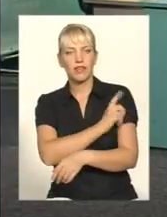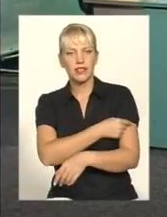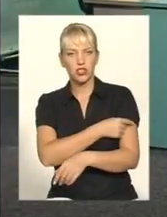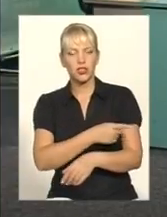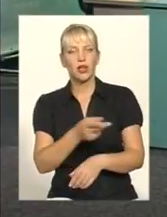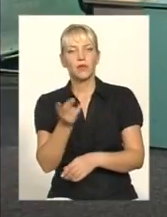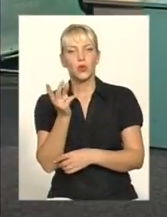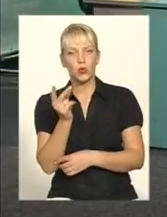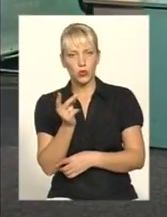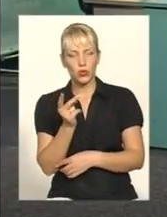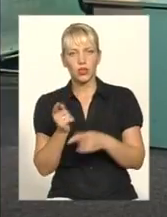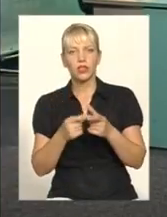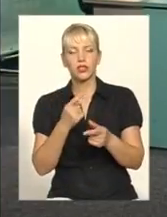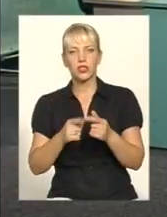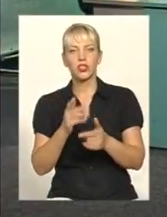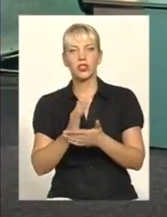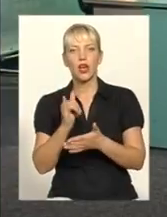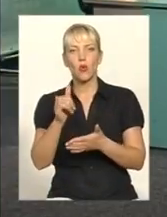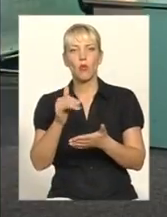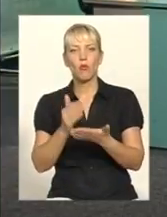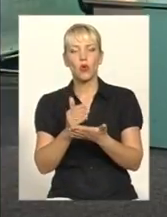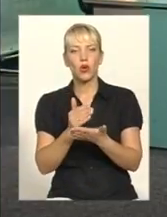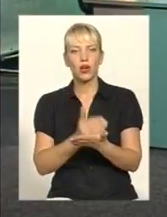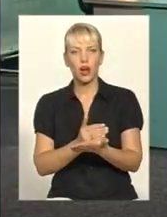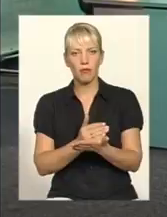Друга, чи є в програмі